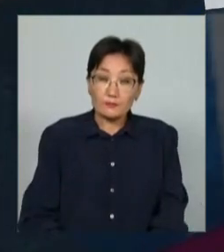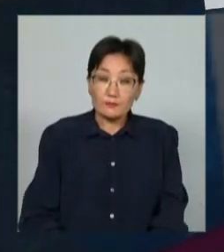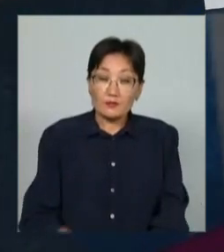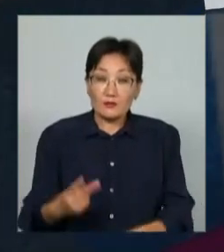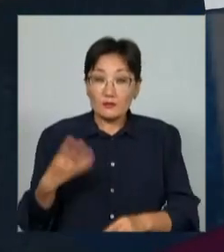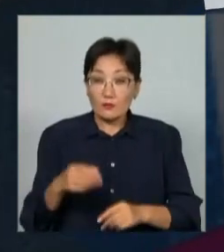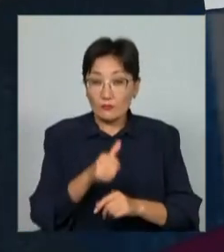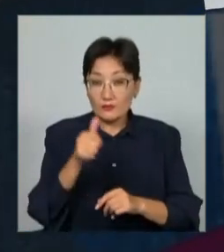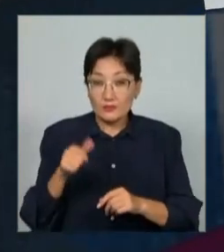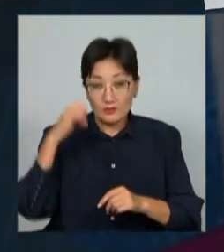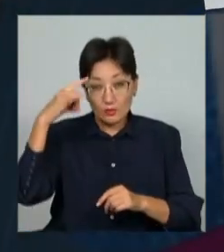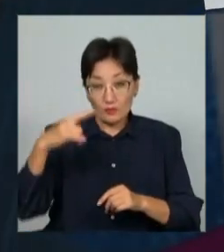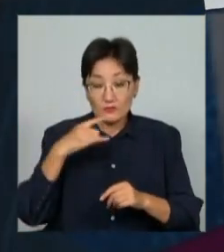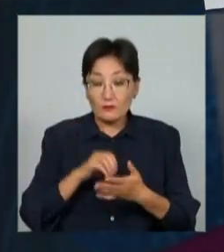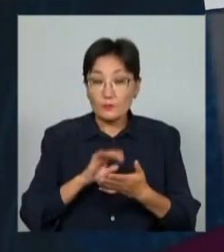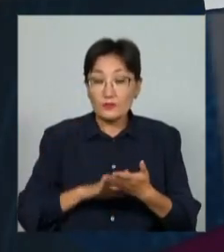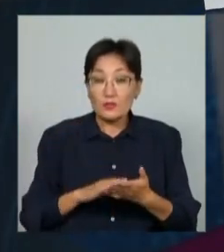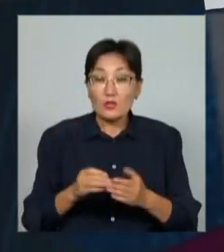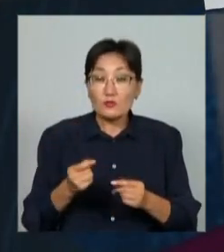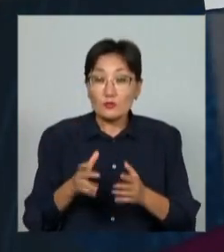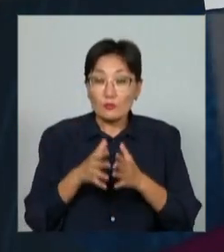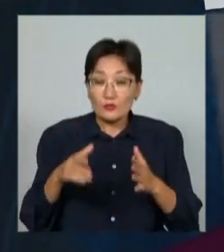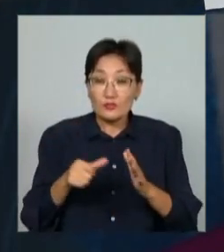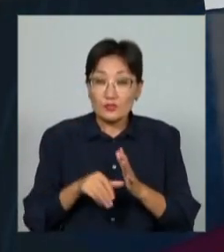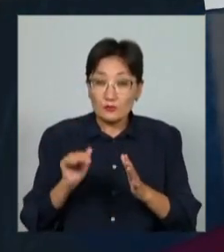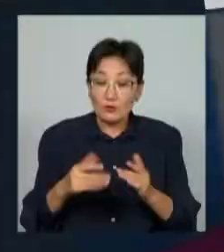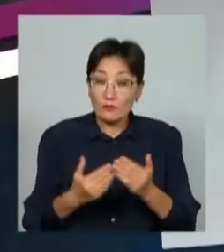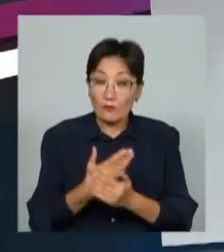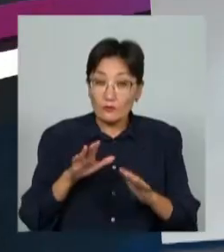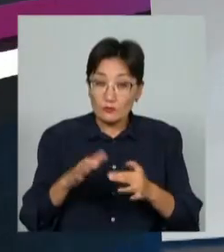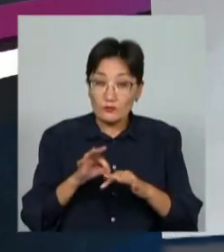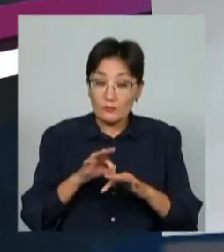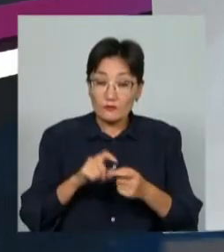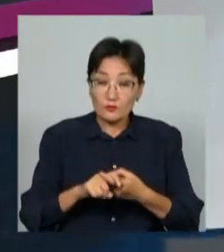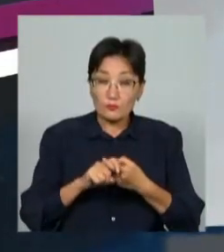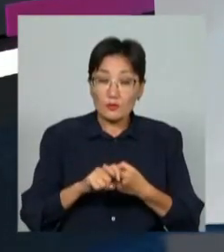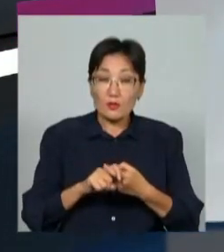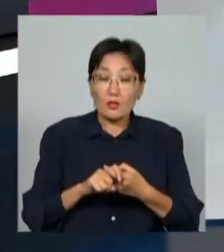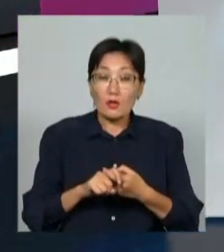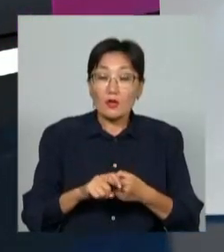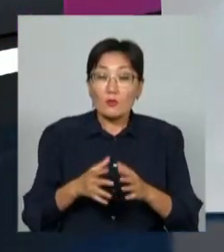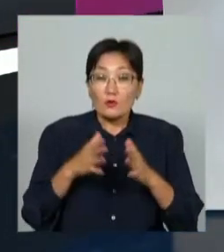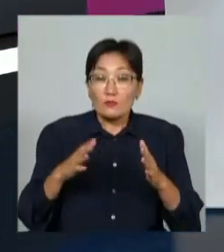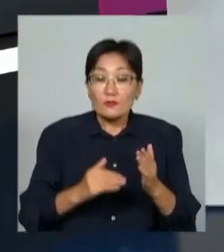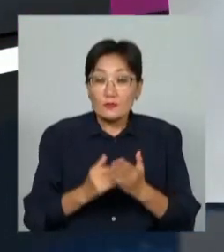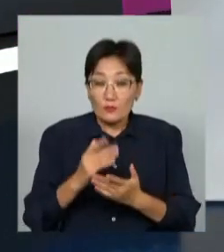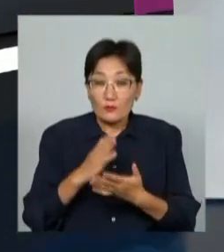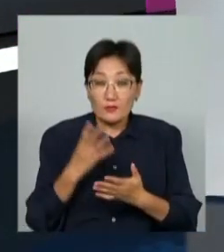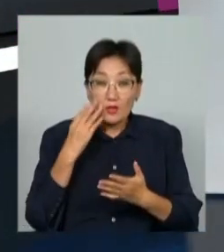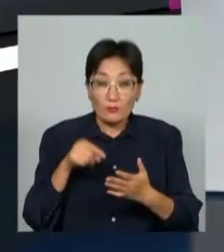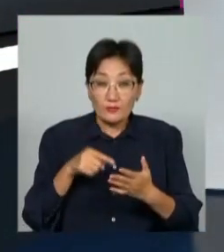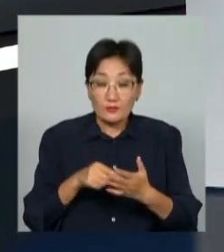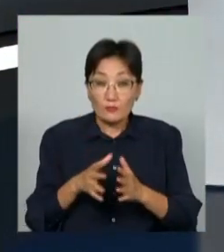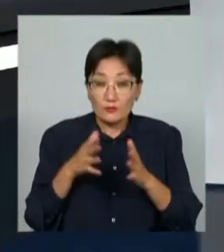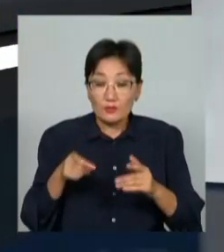За 24 часа в Казахстане зафиксировано чуть больше 6 тысяч новых случаев заражения коронавирусом. Наибольший прирост отмечается в Алматы